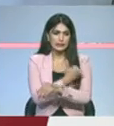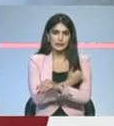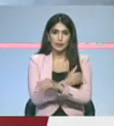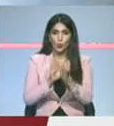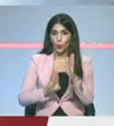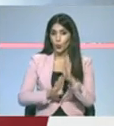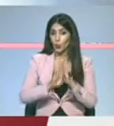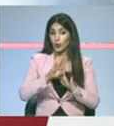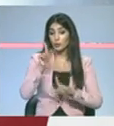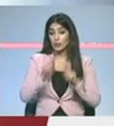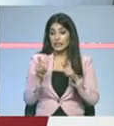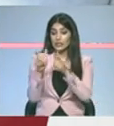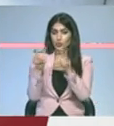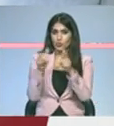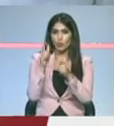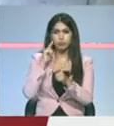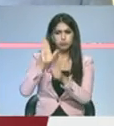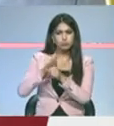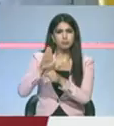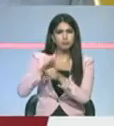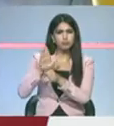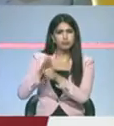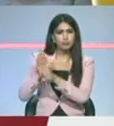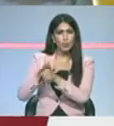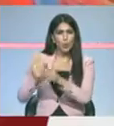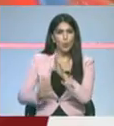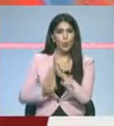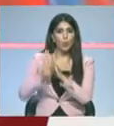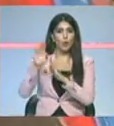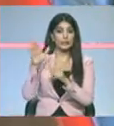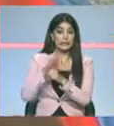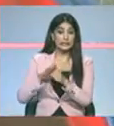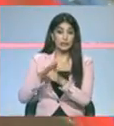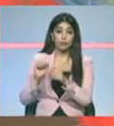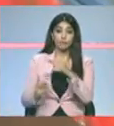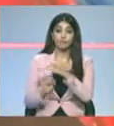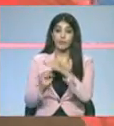تواجه هذه الشركات كميات تفوق طاقة استيعابها، ما يتطلب